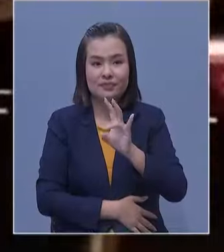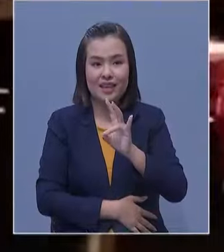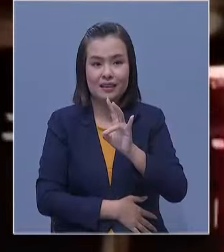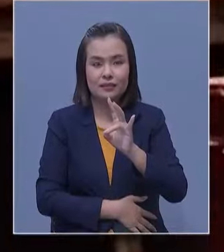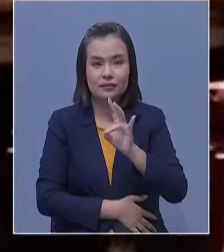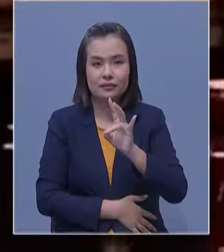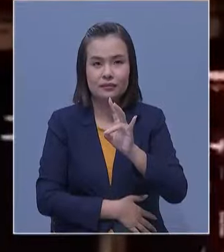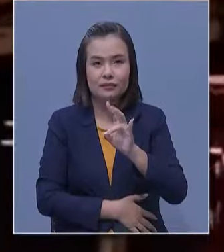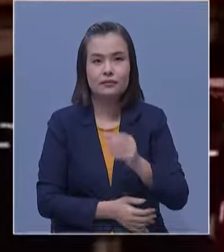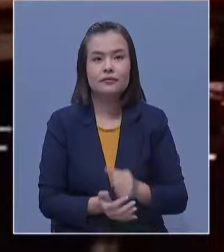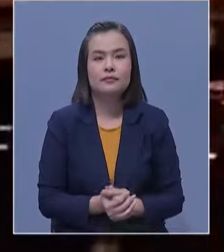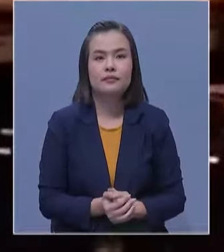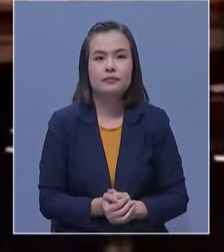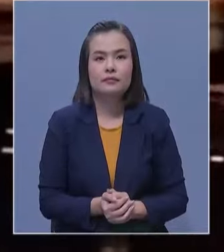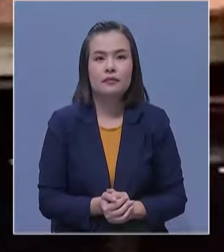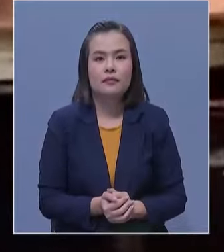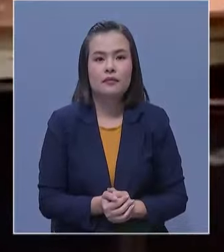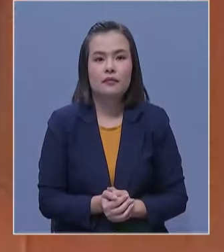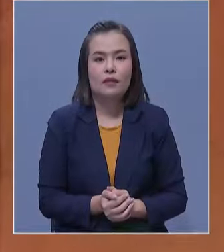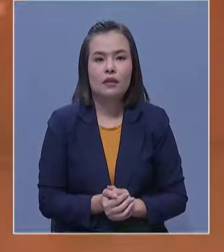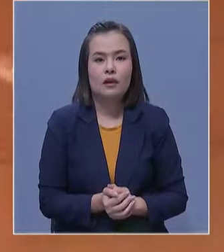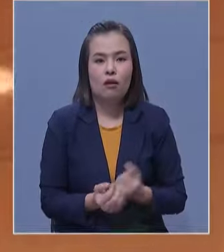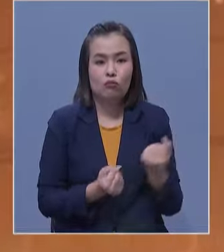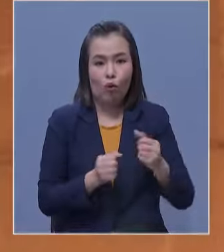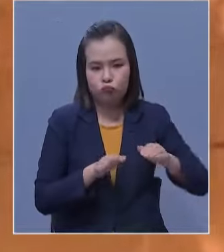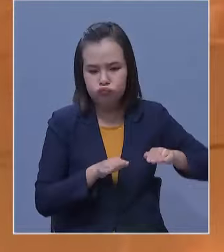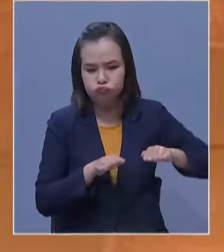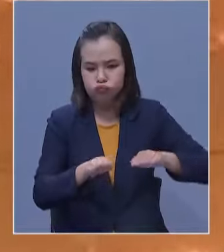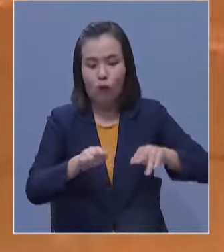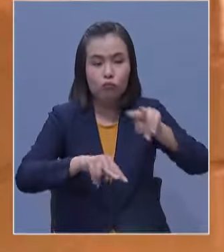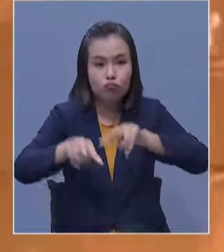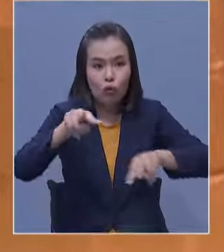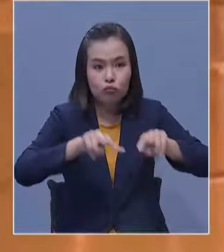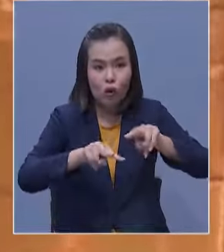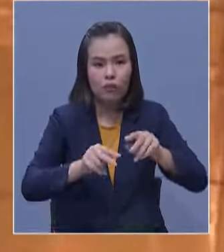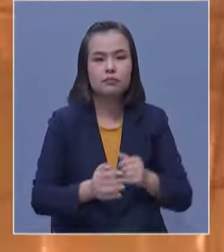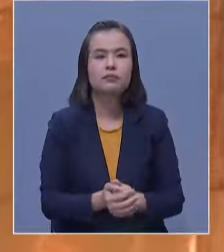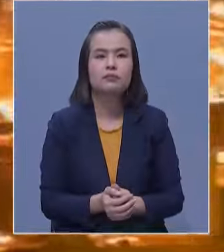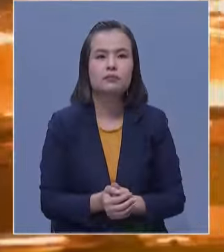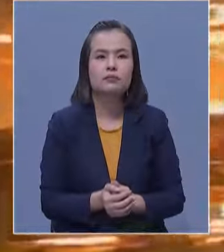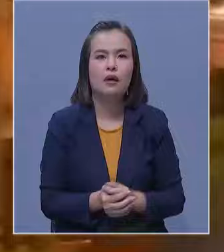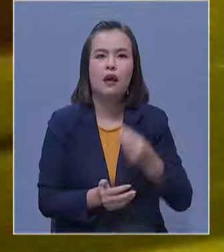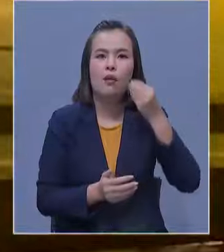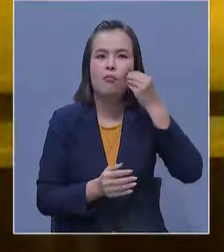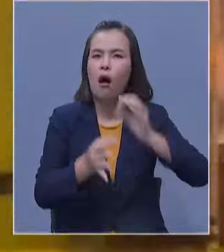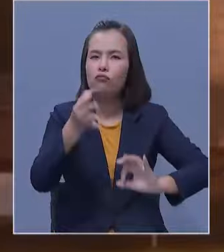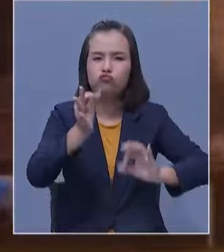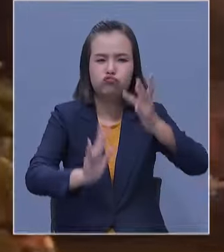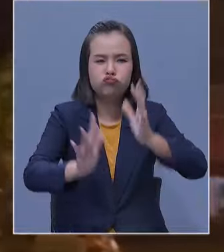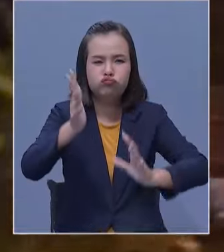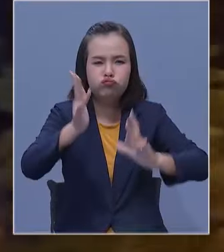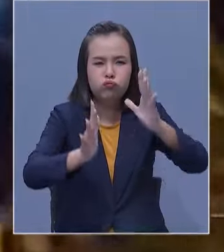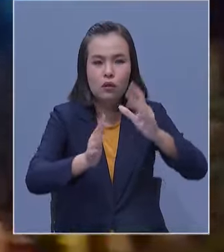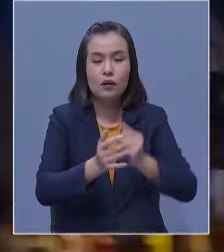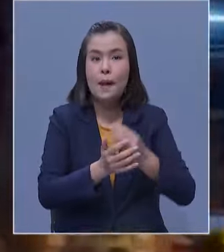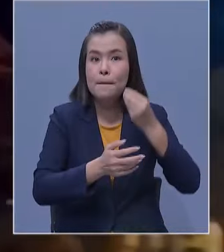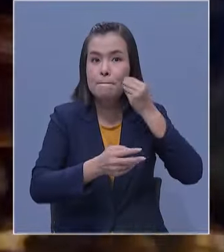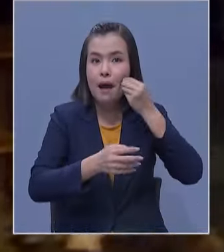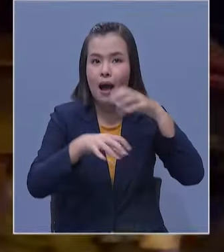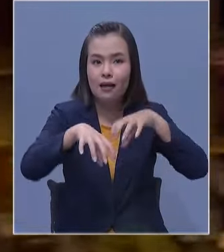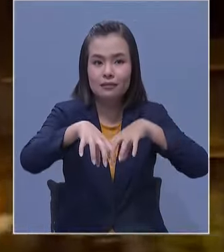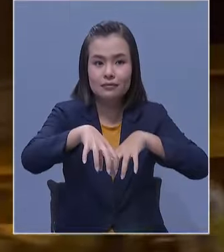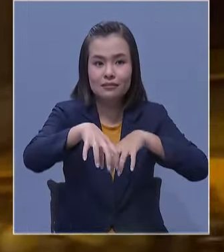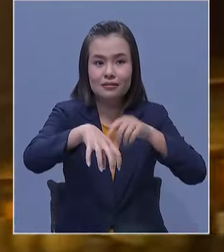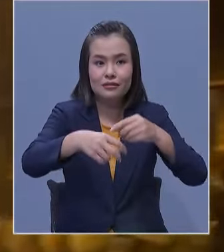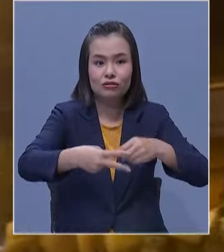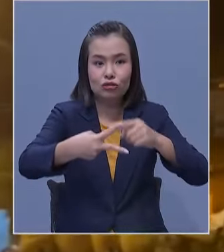ที่บ้านด่านฮังก็เลยเดินทางเข้าไปตรวจสอบไปถึงนี่มันไหม้ขนาดแล้วนี่บ้าน 2ชั้นครึ่ง